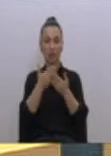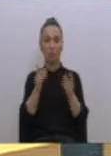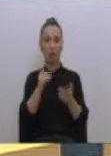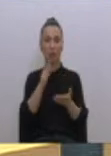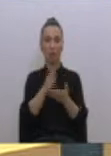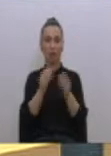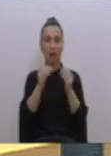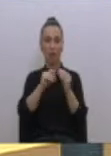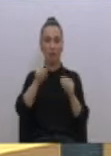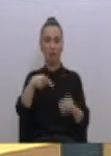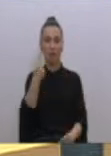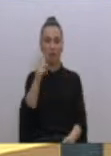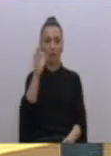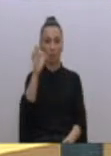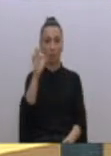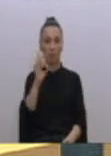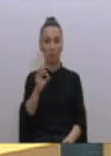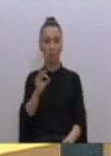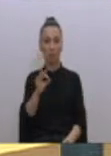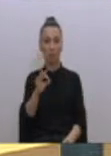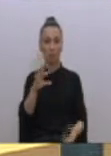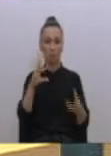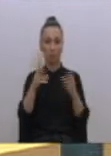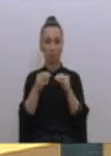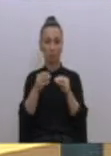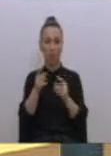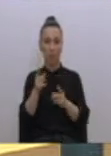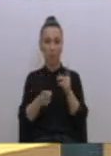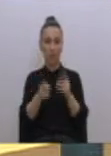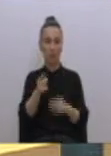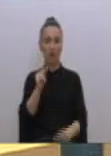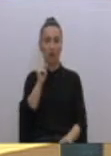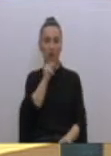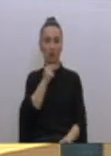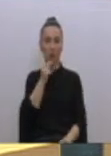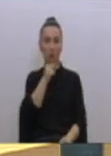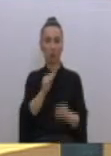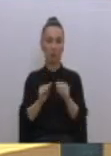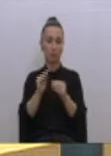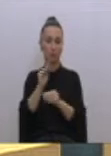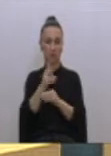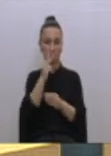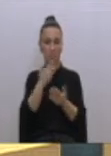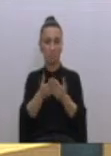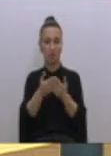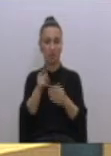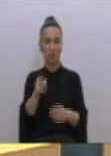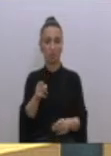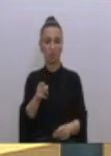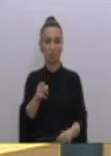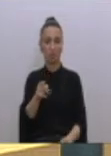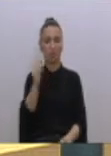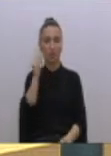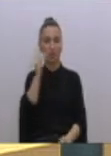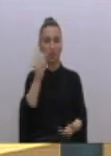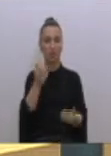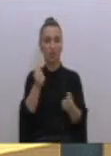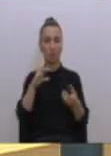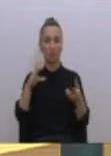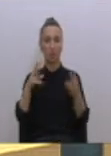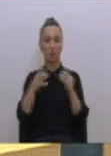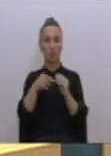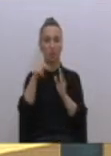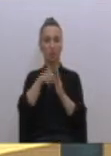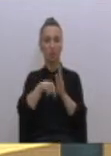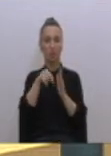გვაქვს 10.1% შეადგინა რეალური ეკონომიკური ზრდის მაჩვენებელმა. ნომინალურ გამოხატულებაში მთლიანი შიდა